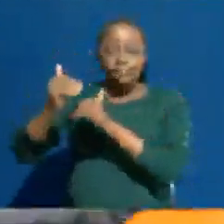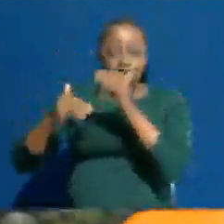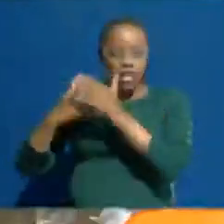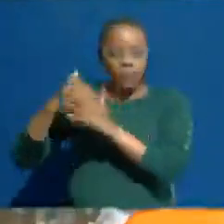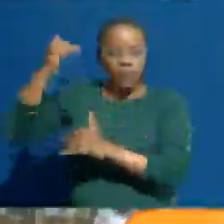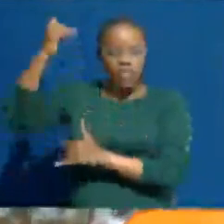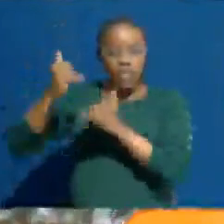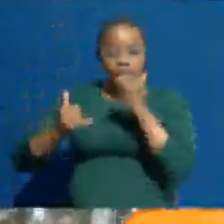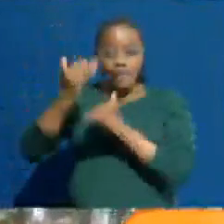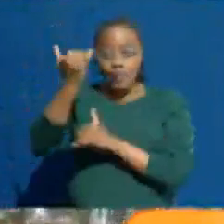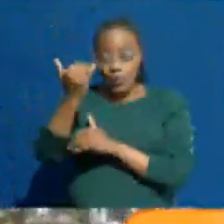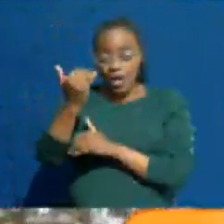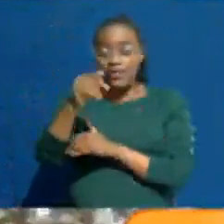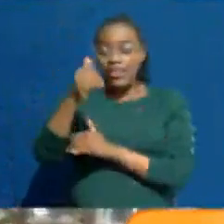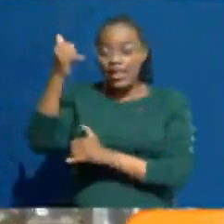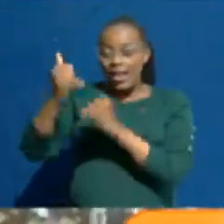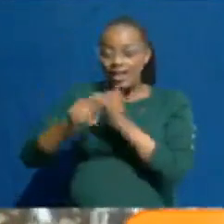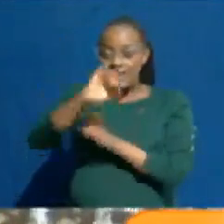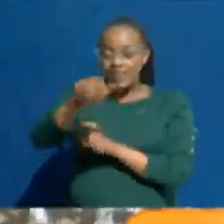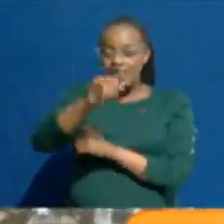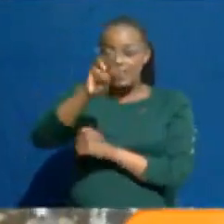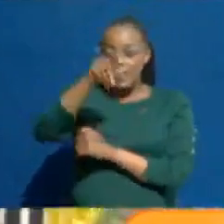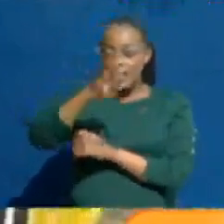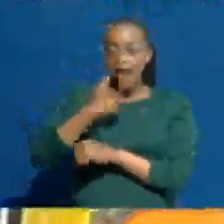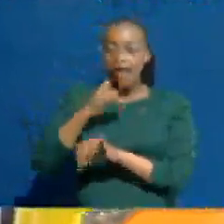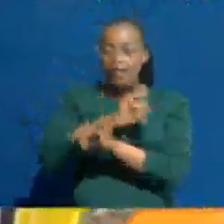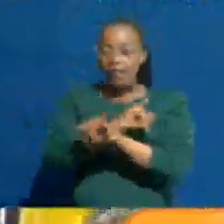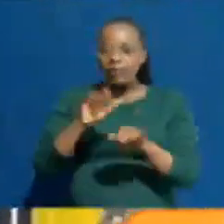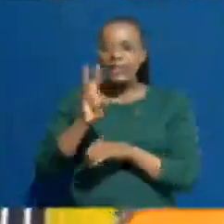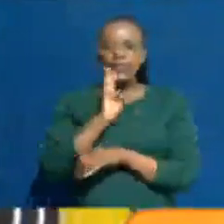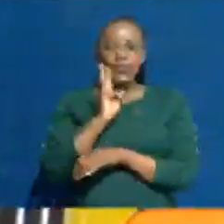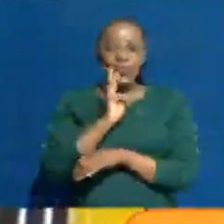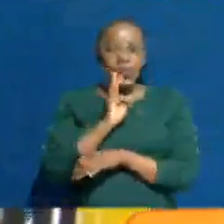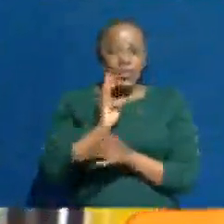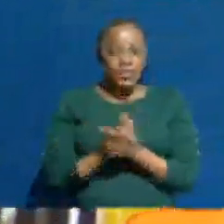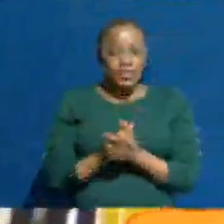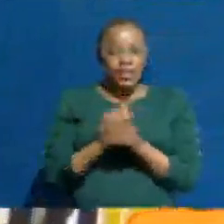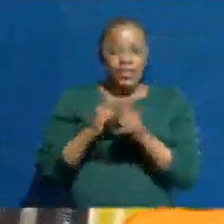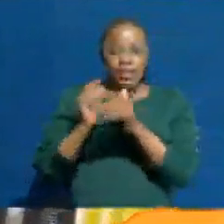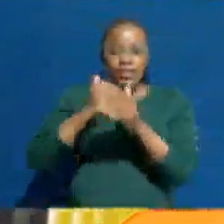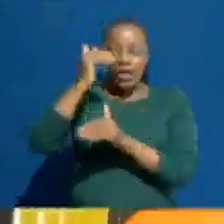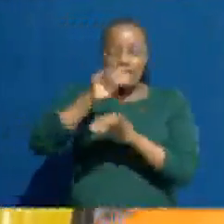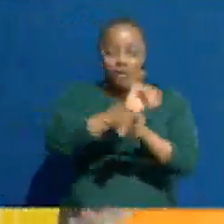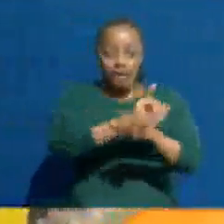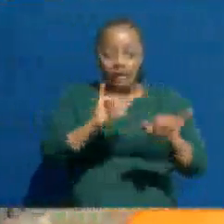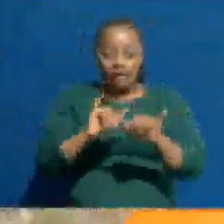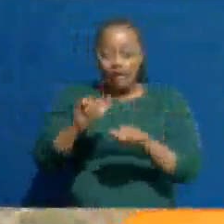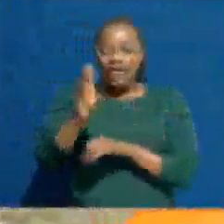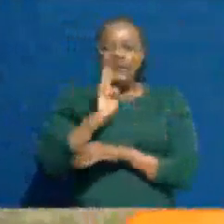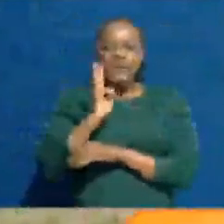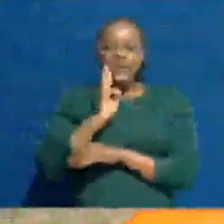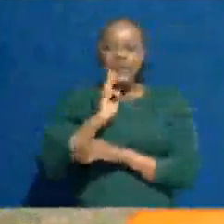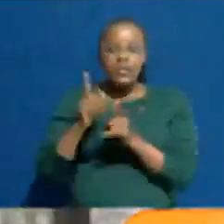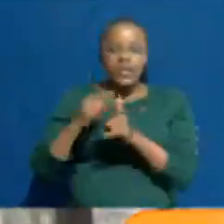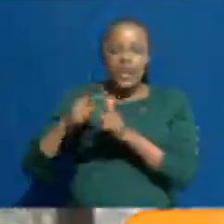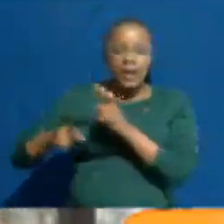last one, so that the last chamber we have the cleanest water. Baada ya kusafisha maji haya